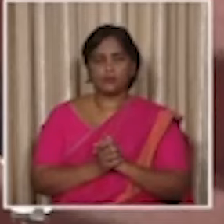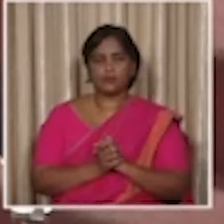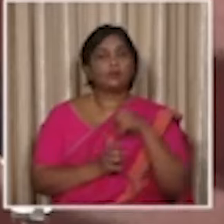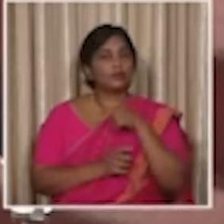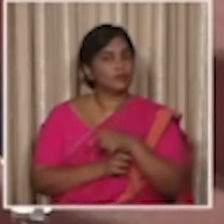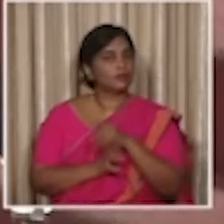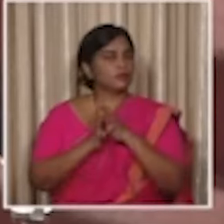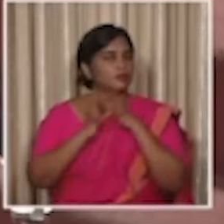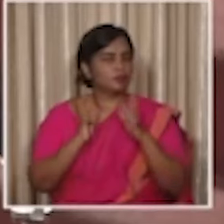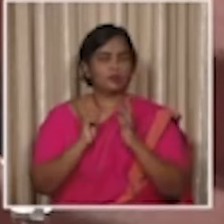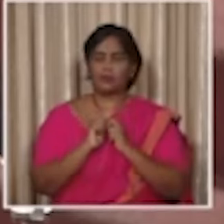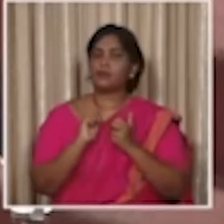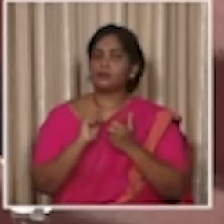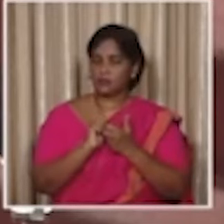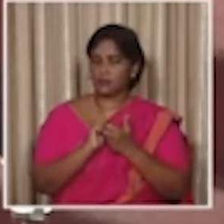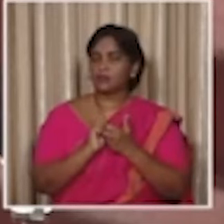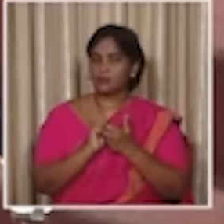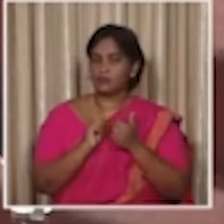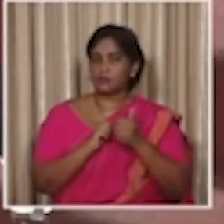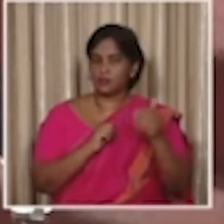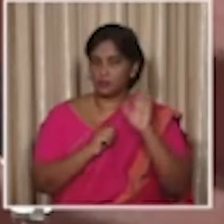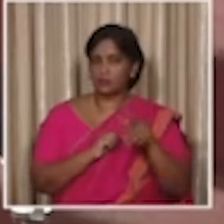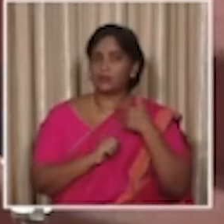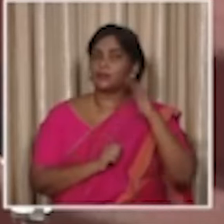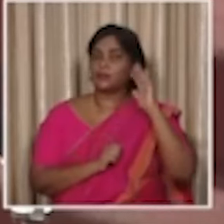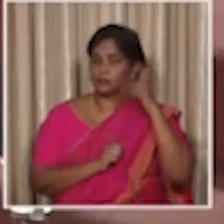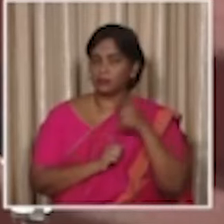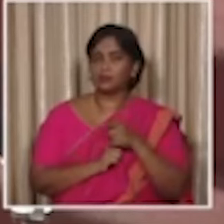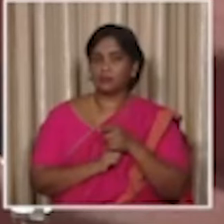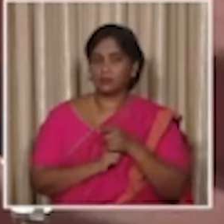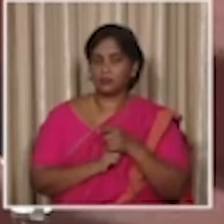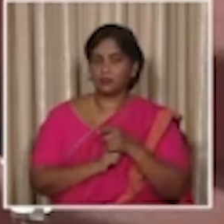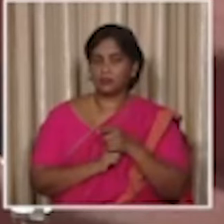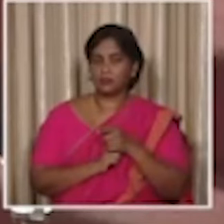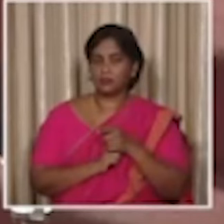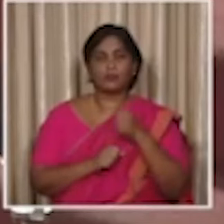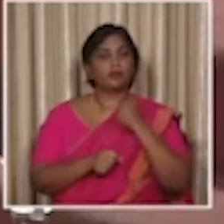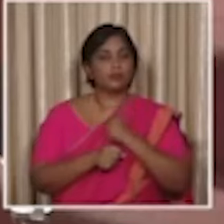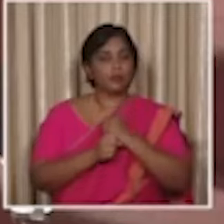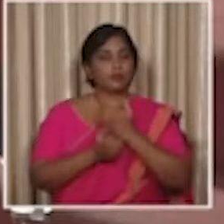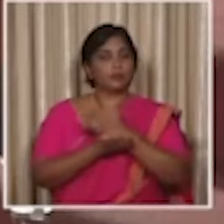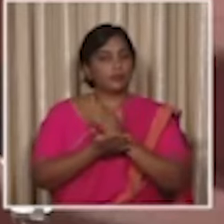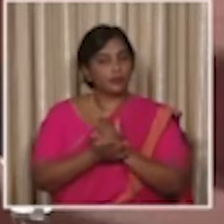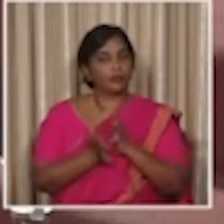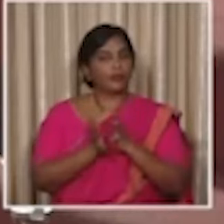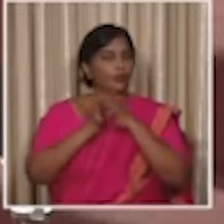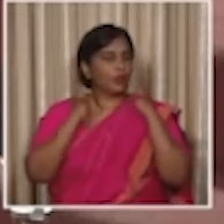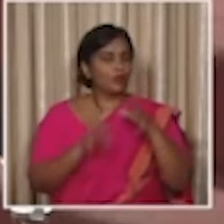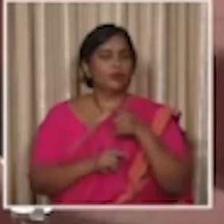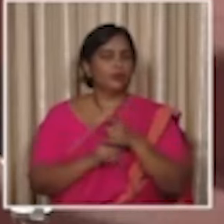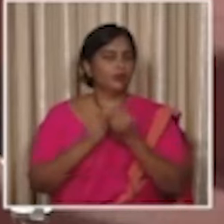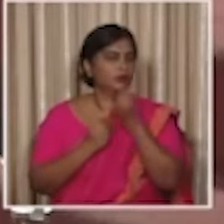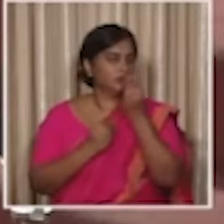मेक इताम बरपतल तत्वकट अविलतीनो विशेषेम रजे कोटस कोच्चर प्रमाणयक्